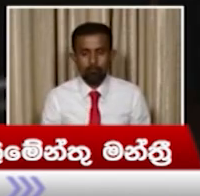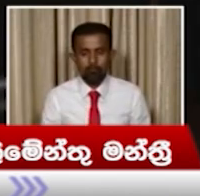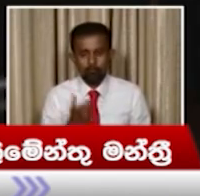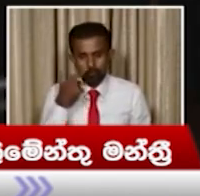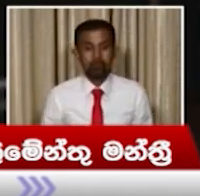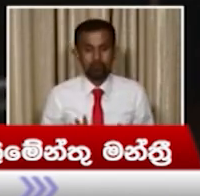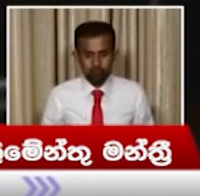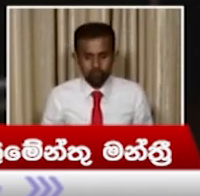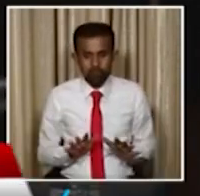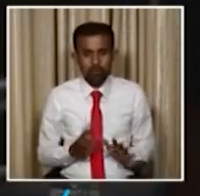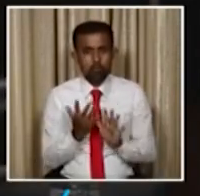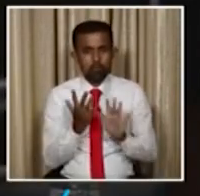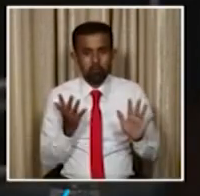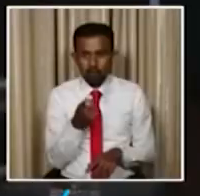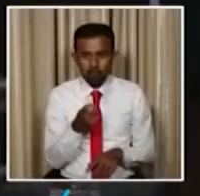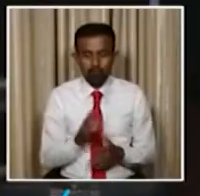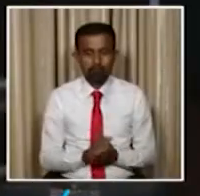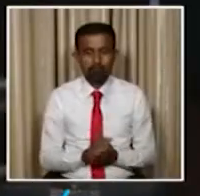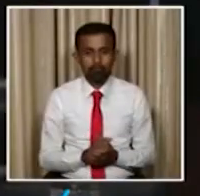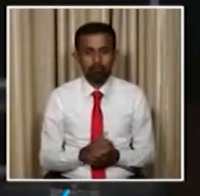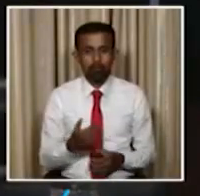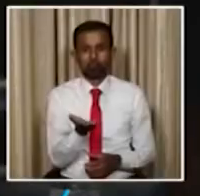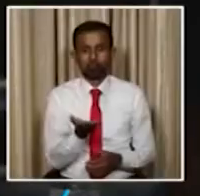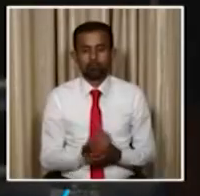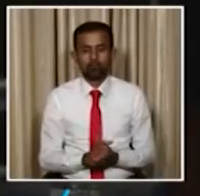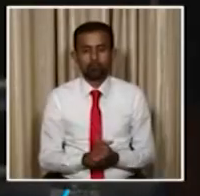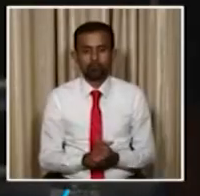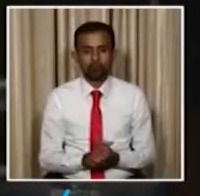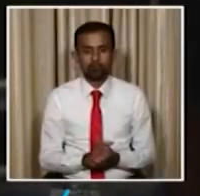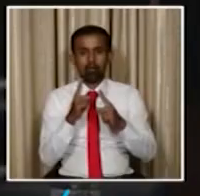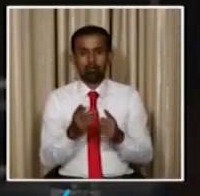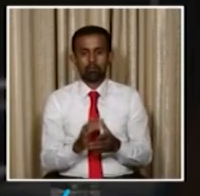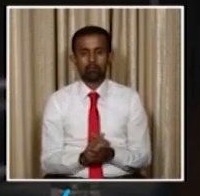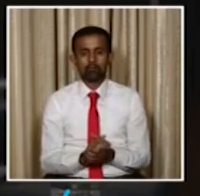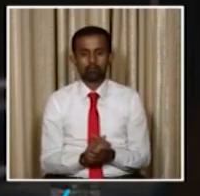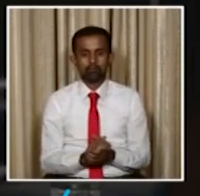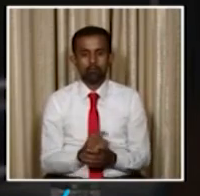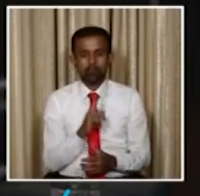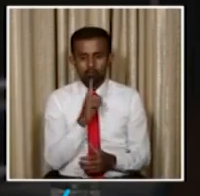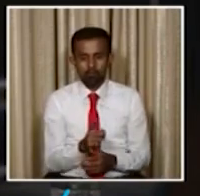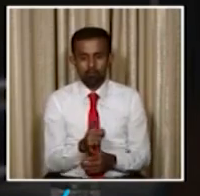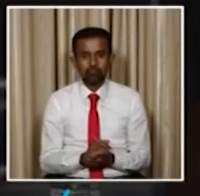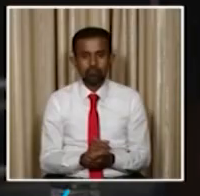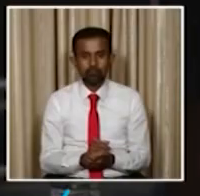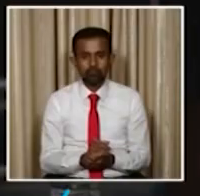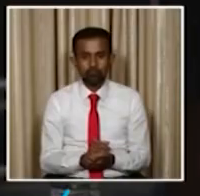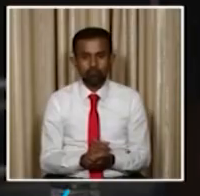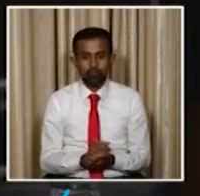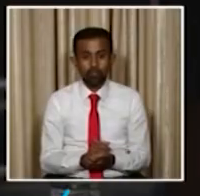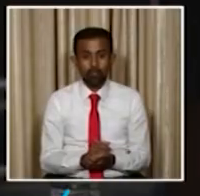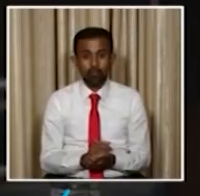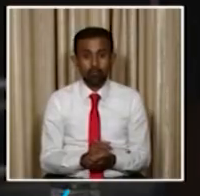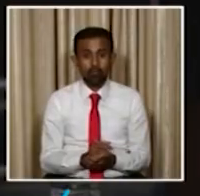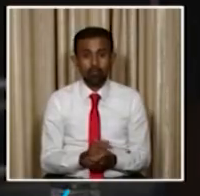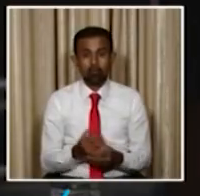ටික ගෙනාවේ නැද්ද? පෝලිං යුගය දැක්කේ නැද්ද? දැන් මේ අපෙන් අහනවා මේ කතාව. දැන් අපෙන් දෙයක අහන්න ඕන. මං කියනවා දෙයියන්ගේ නාමෙට ඔය පරණැල්